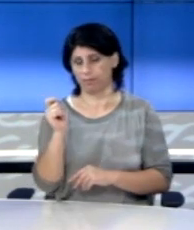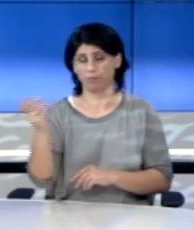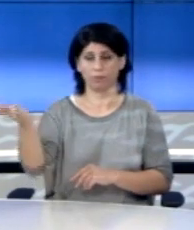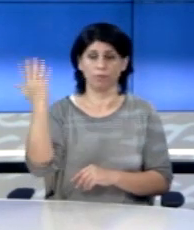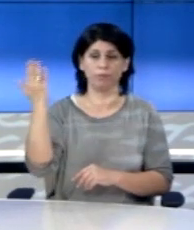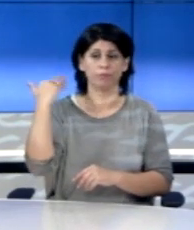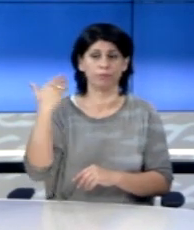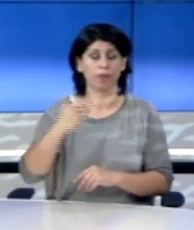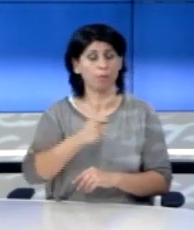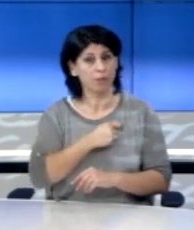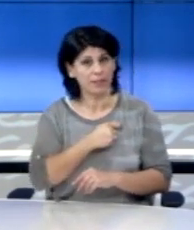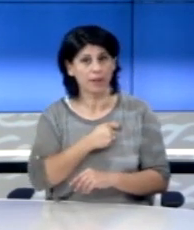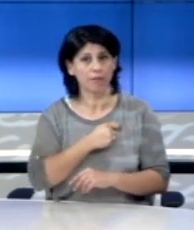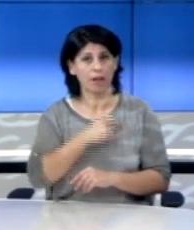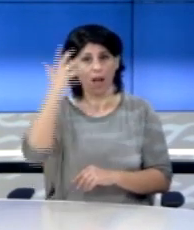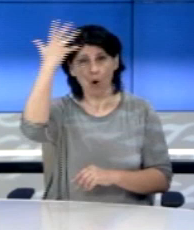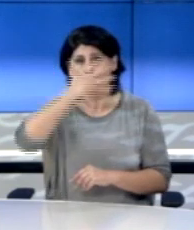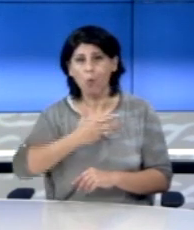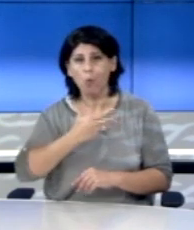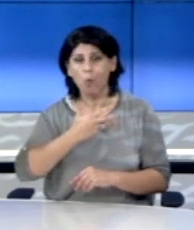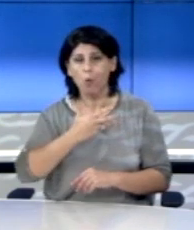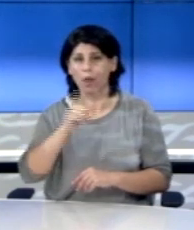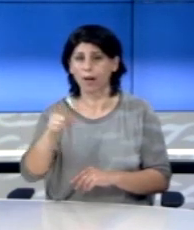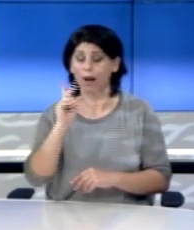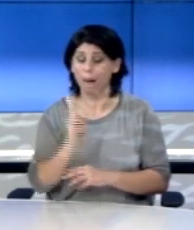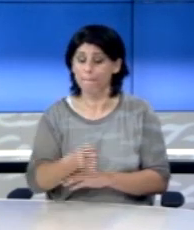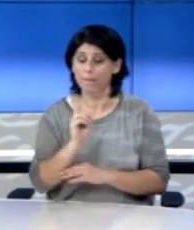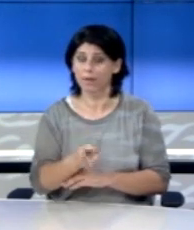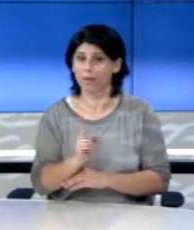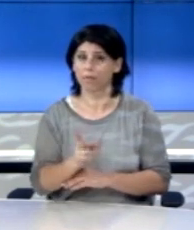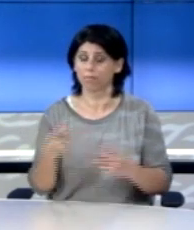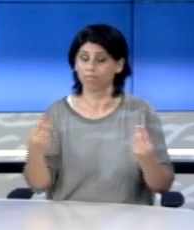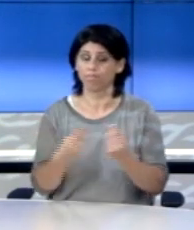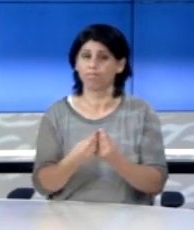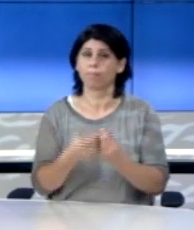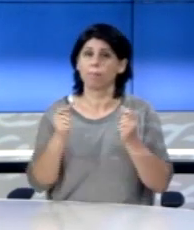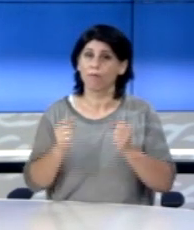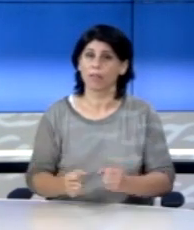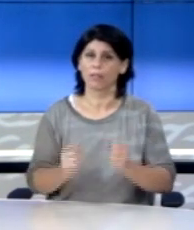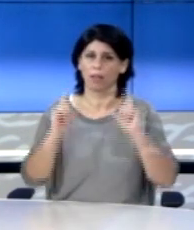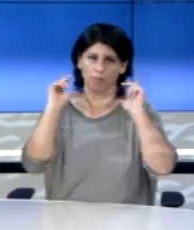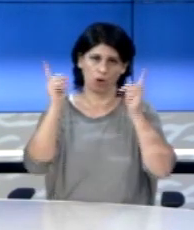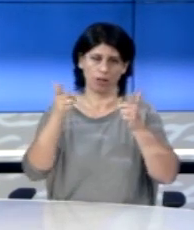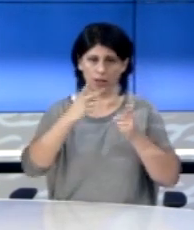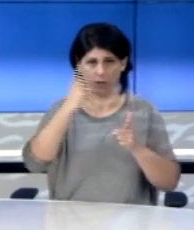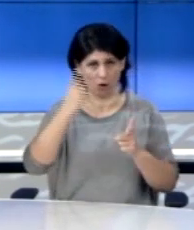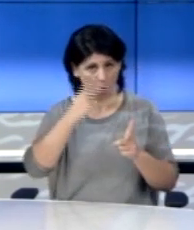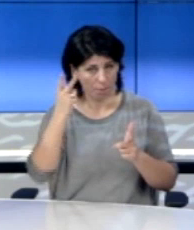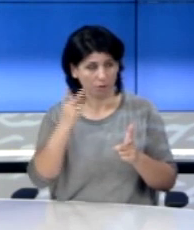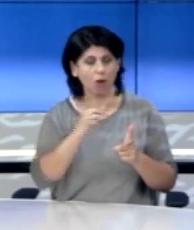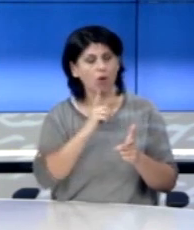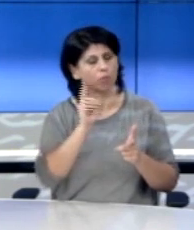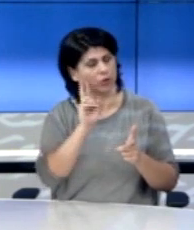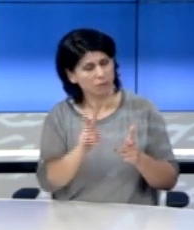τότε που την θεωρούσε άκρος επικίνδυνη και ασυμβίβαστη με βασικά δημοκρατικά δικαιώματα,